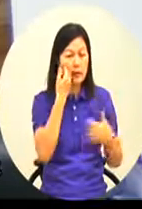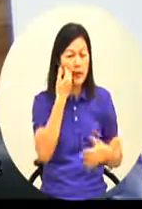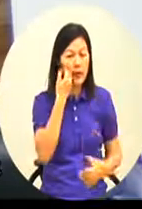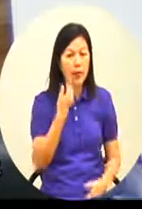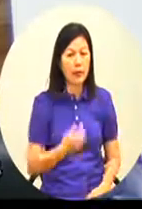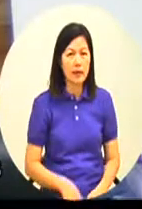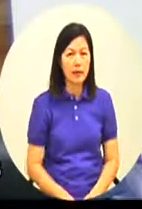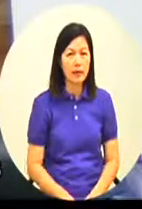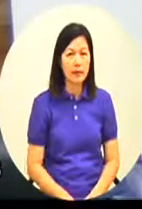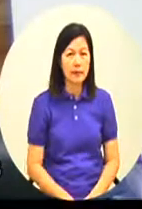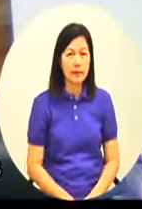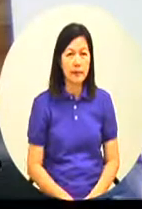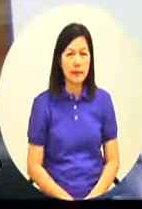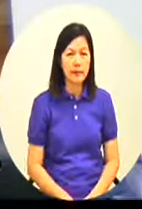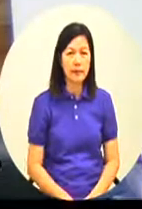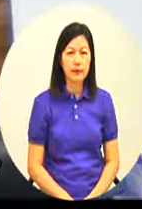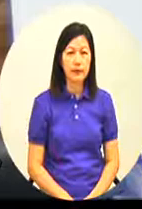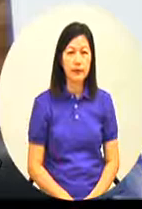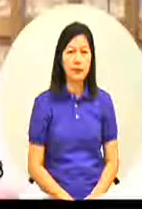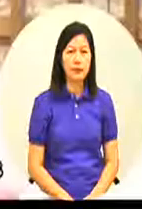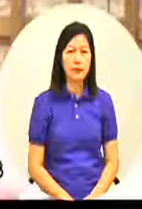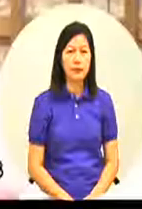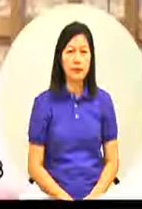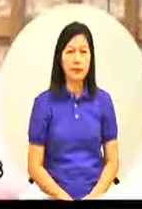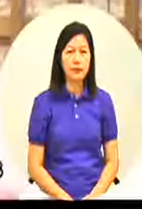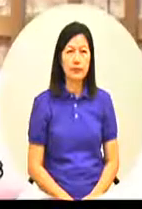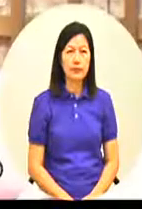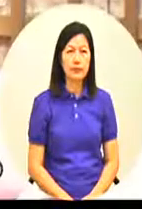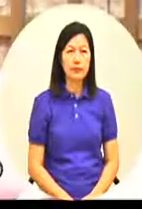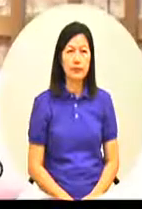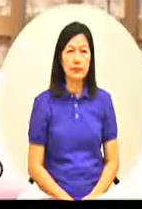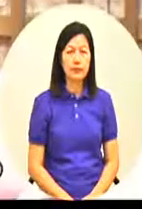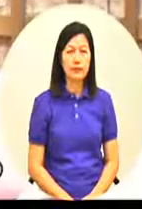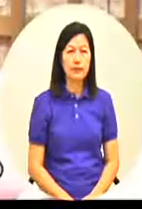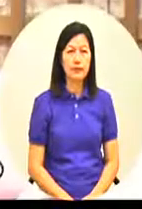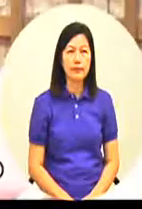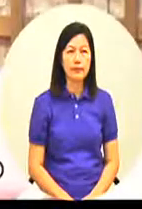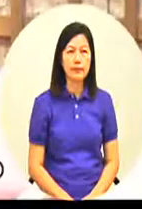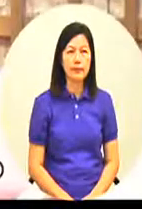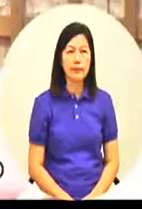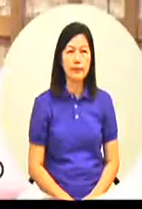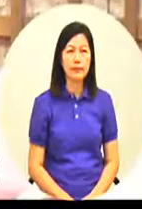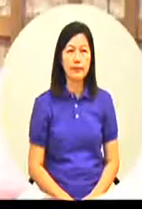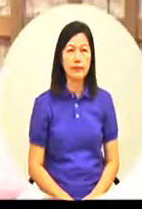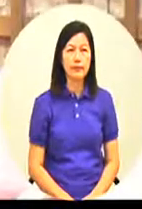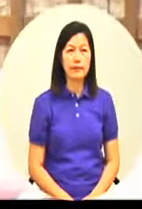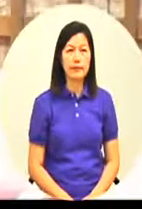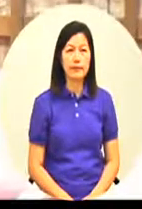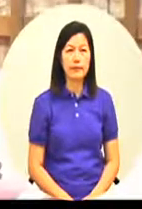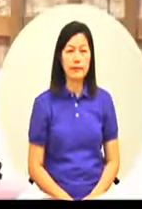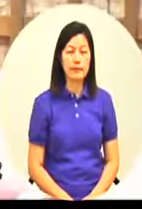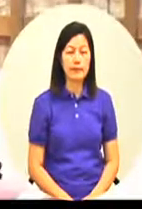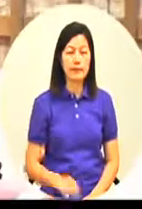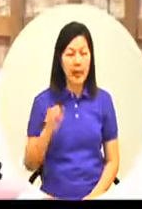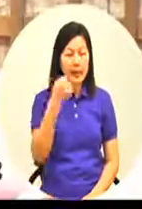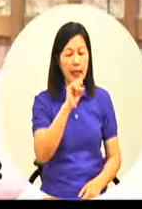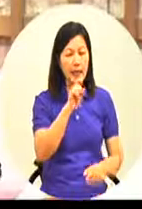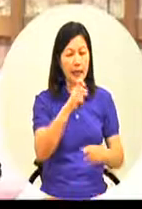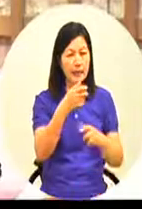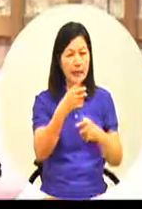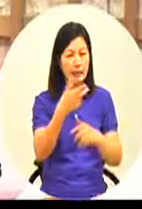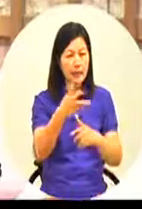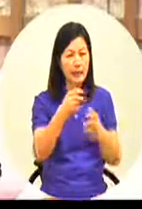单位？ 吴处长，请答复。 谢谢主席，谢谢李议员。台十七线在